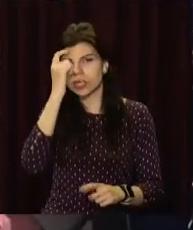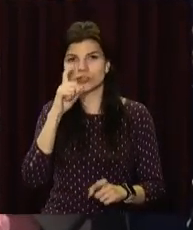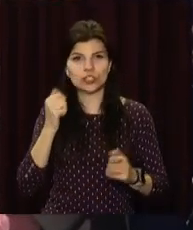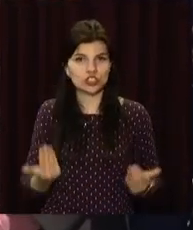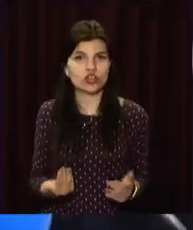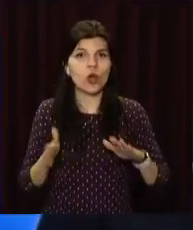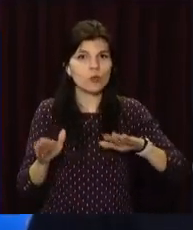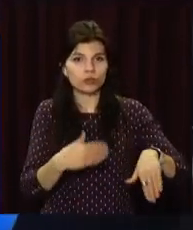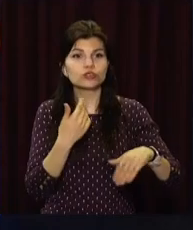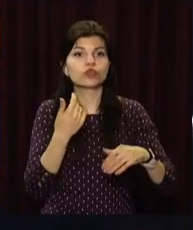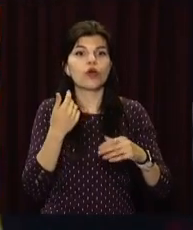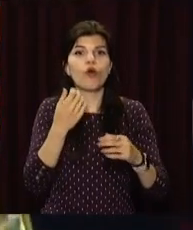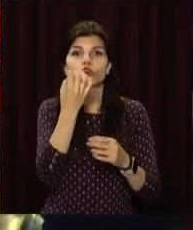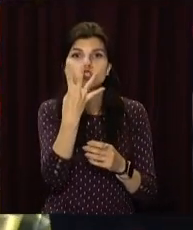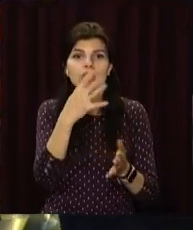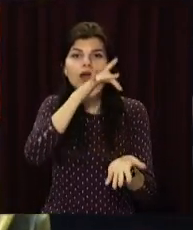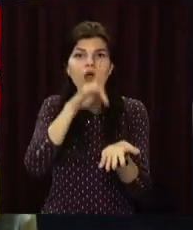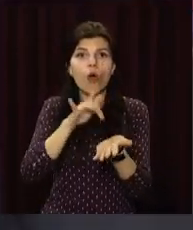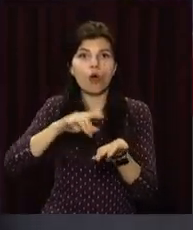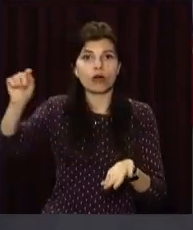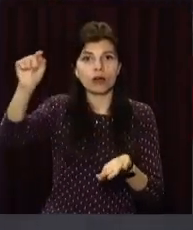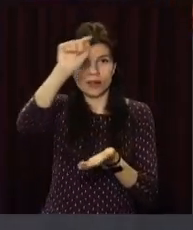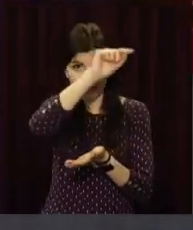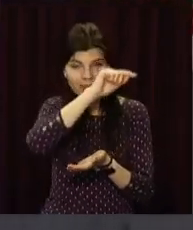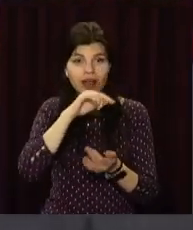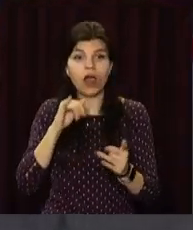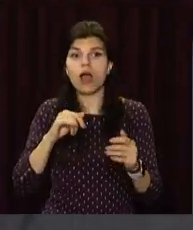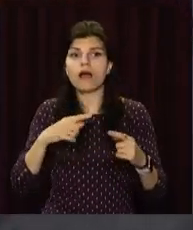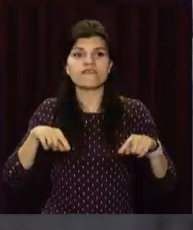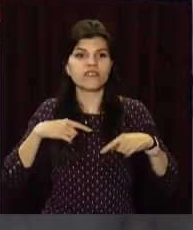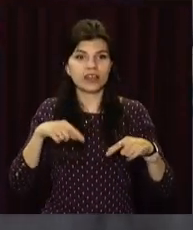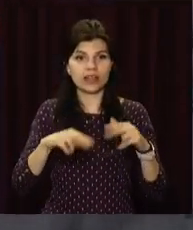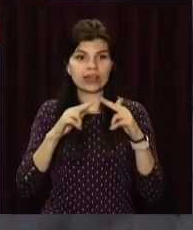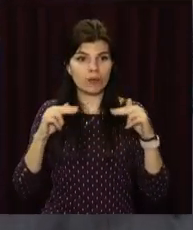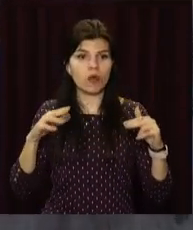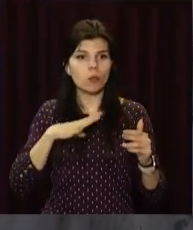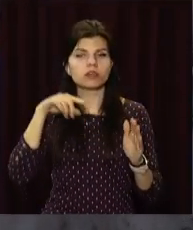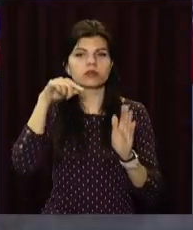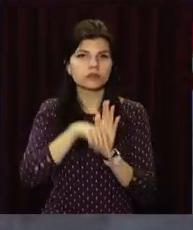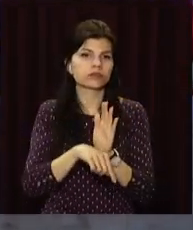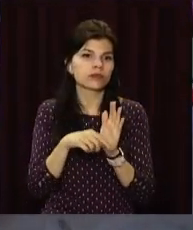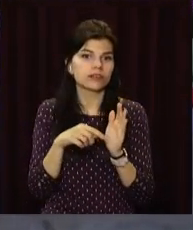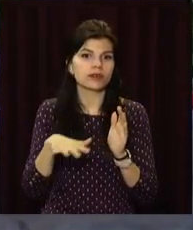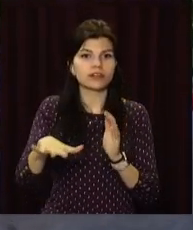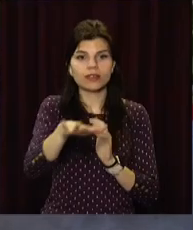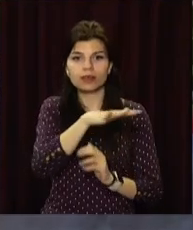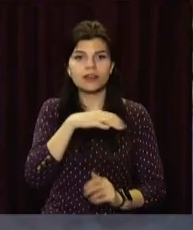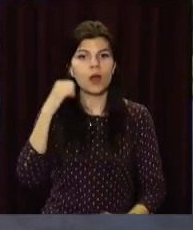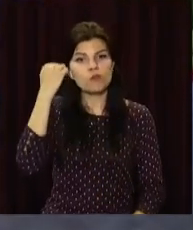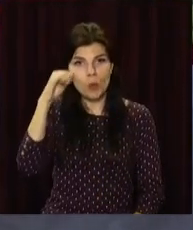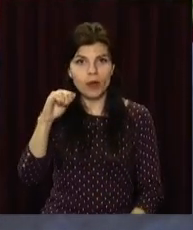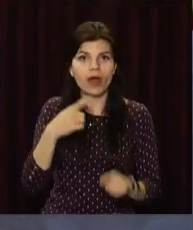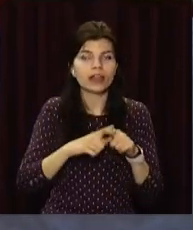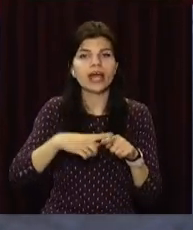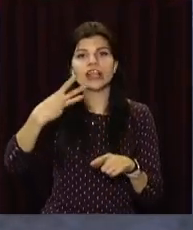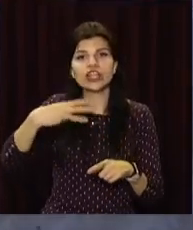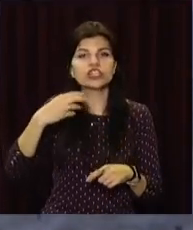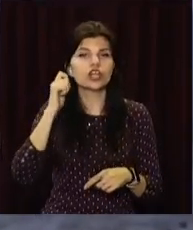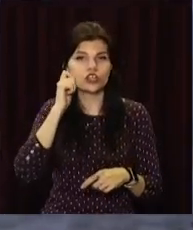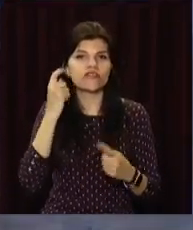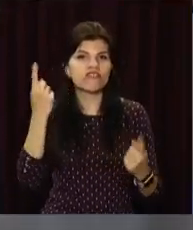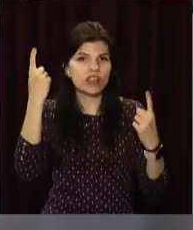у 14 населених пунктах області. Фінальна точка у Дніпрі мала символічне значення. Житло-масив названо в честь 30-річчя